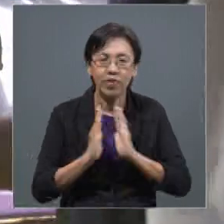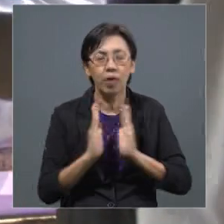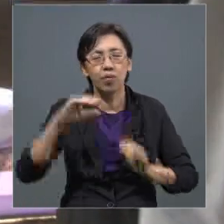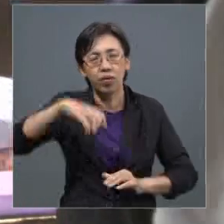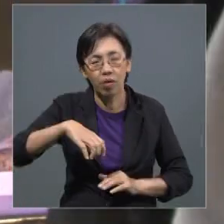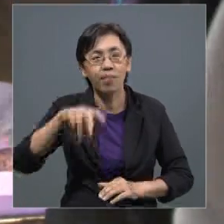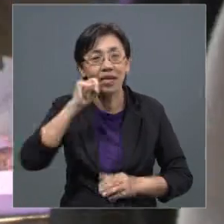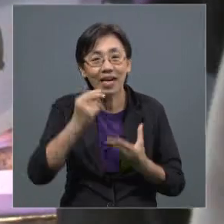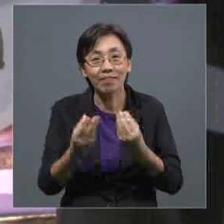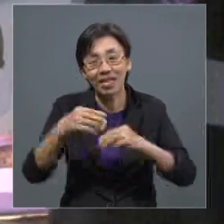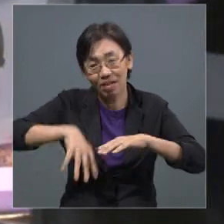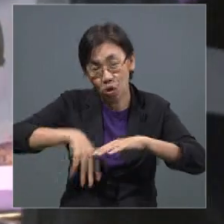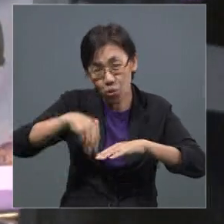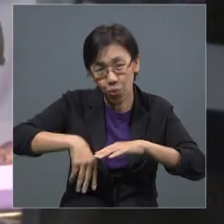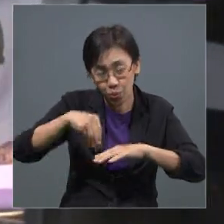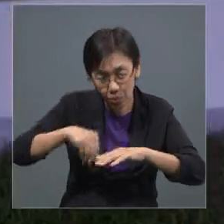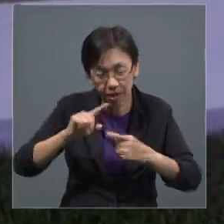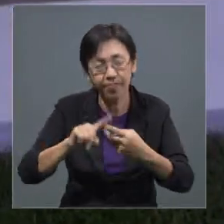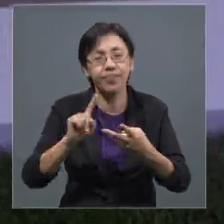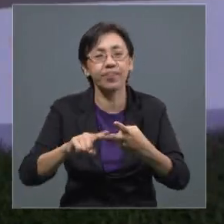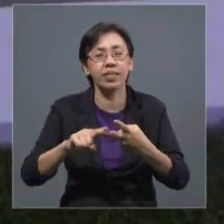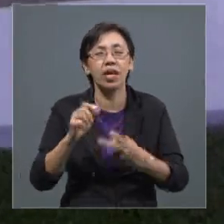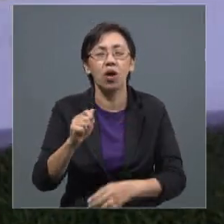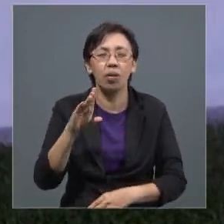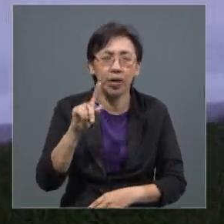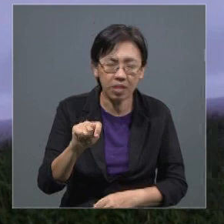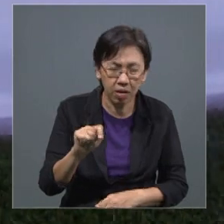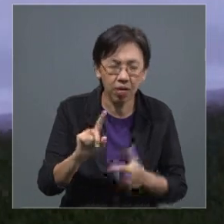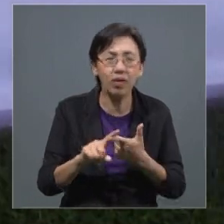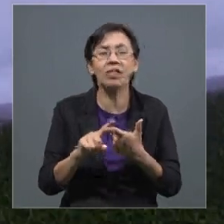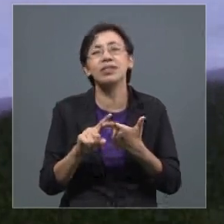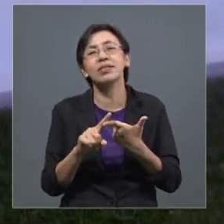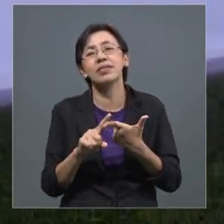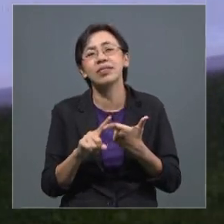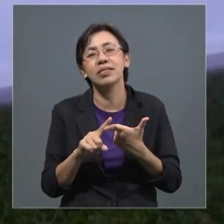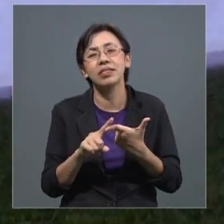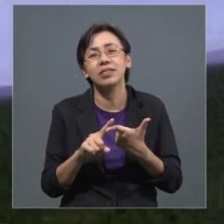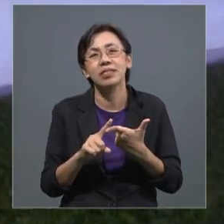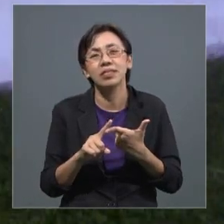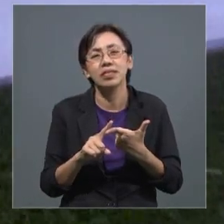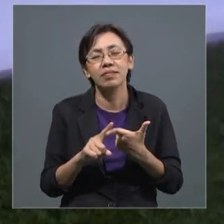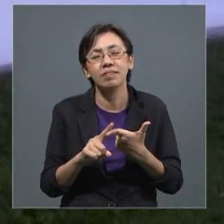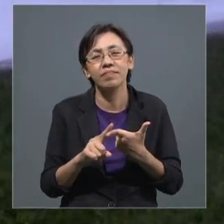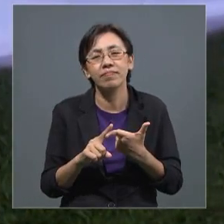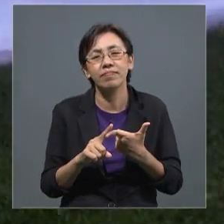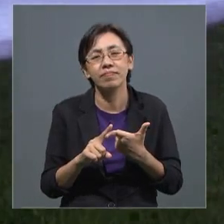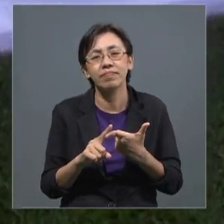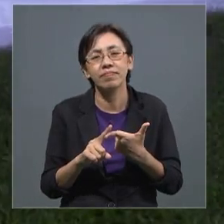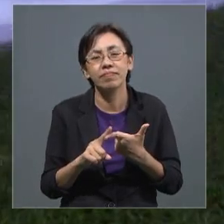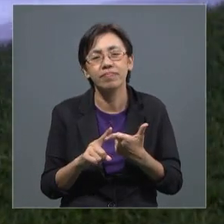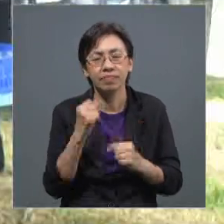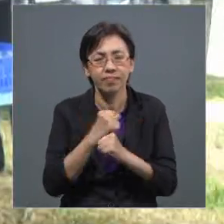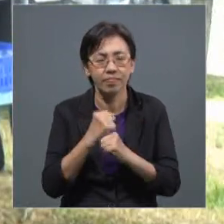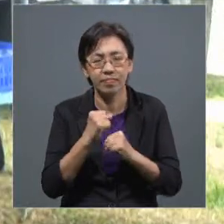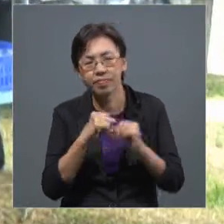าลองค์การบริหารส่วนตำบลน้ำดิบที่ได้มีโครงการ